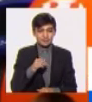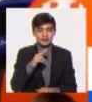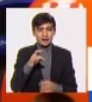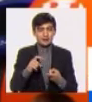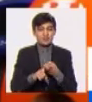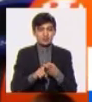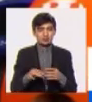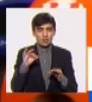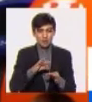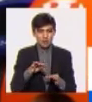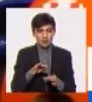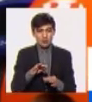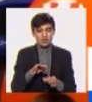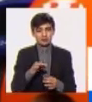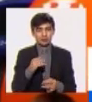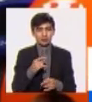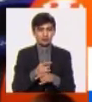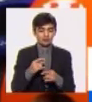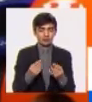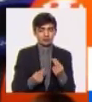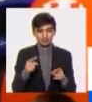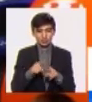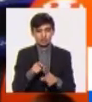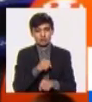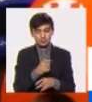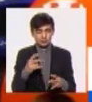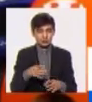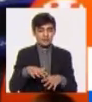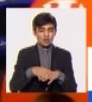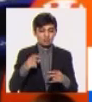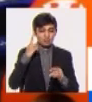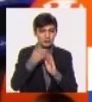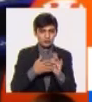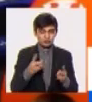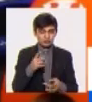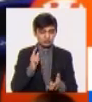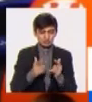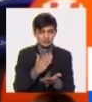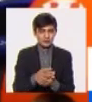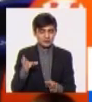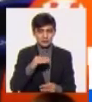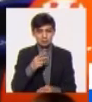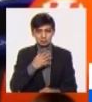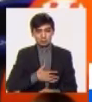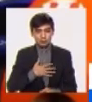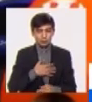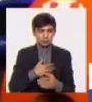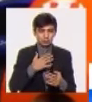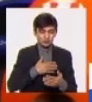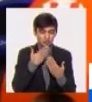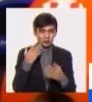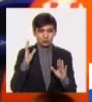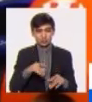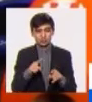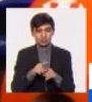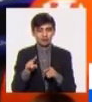Коронавирус індеті туралы әзілдерді тоқтатып, халық жағдайдың өте күрделі екенін түсінуі керек. Көбі жайбырақат жүр. Бүгіннен бастап қаланы карантинге